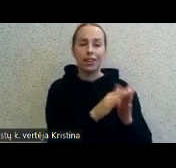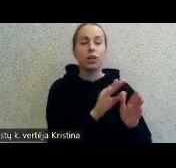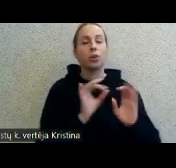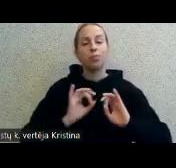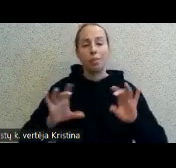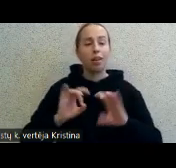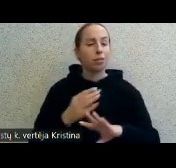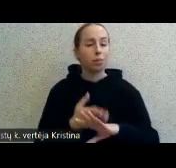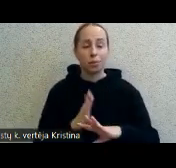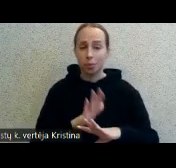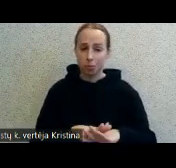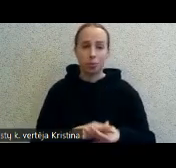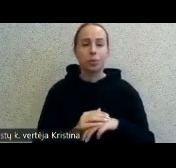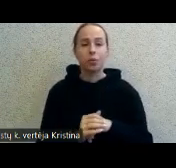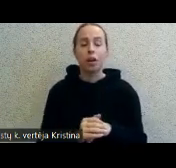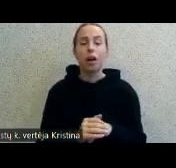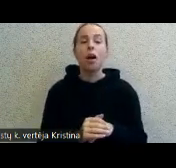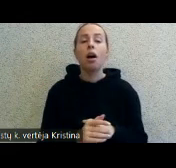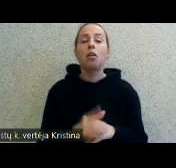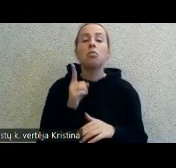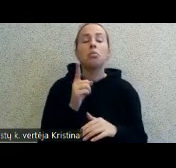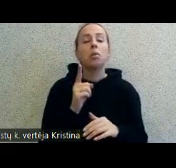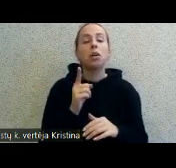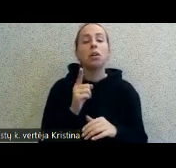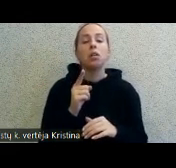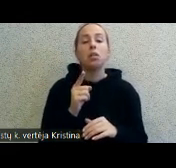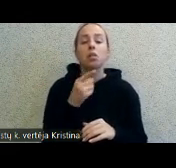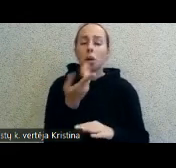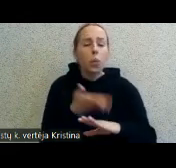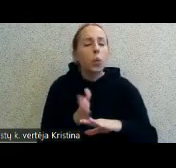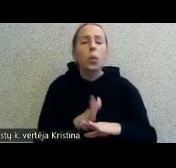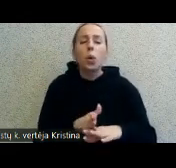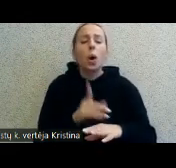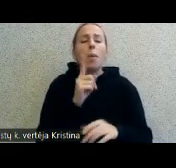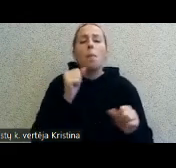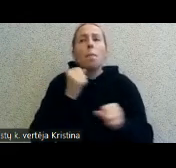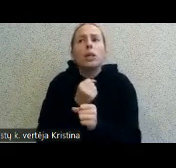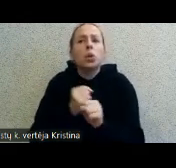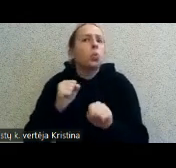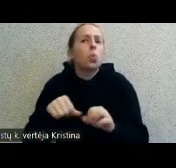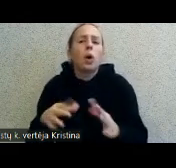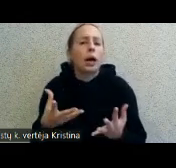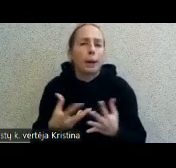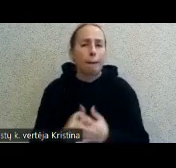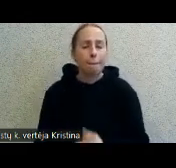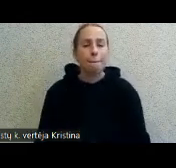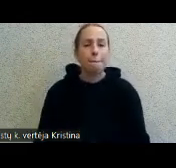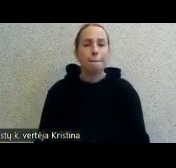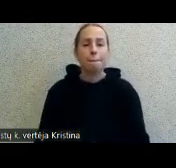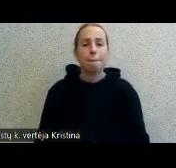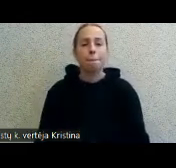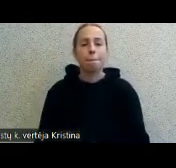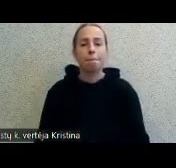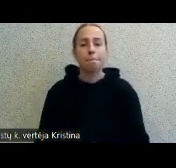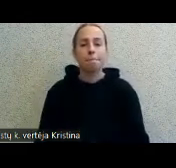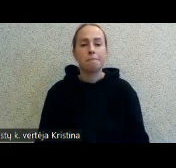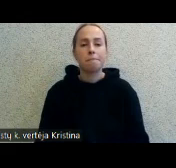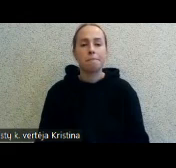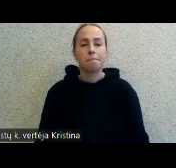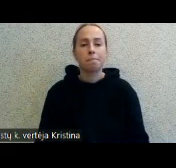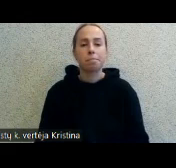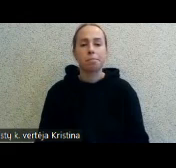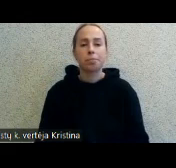skaityti. Tai ką tada mes galim padaryti, jeigu tai yra neįmanoma padaryti mokykloje? Jums patarsime.